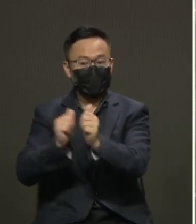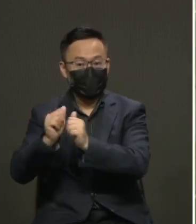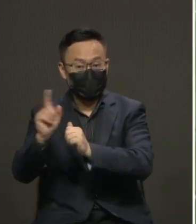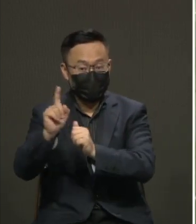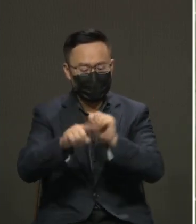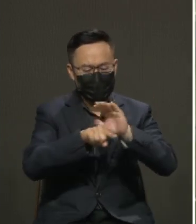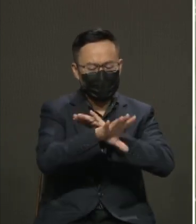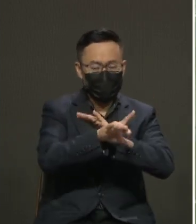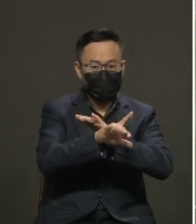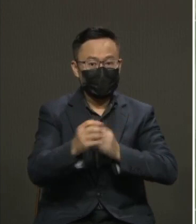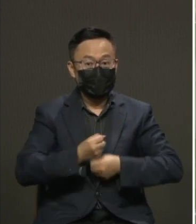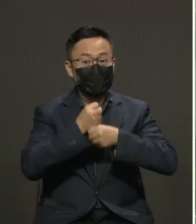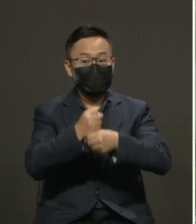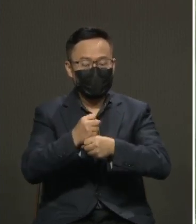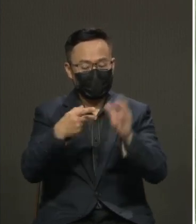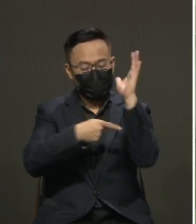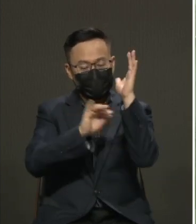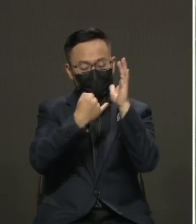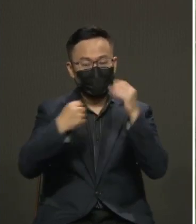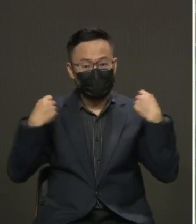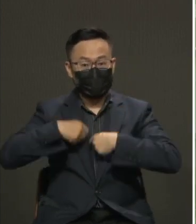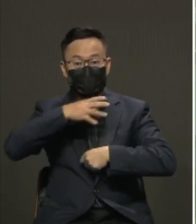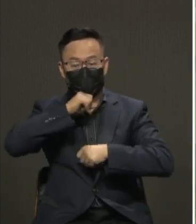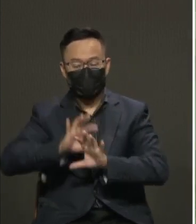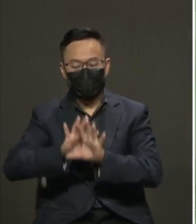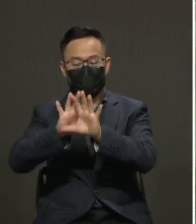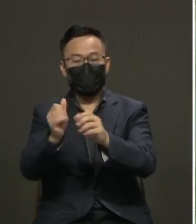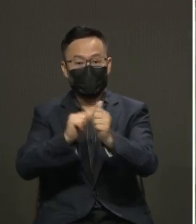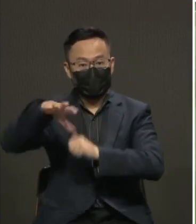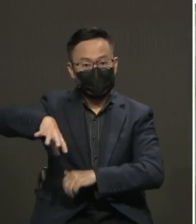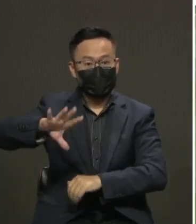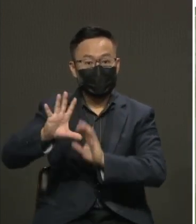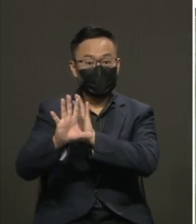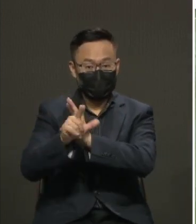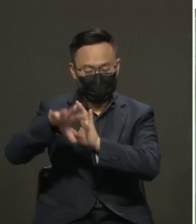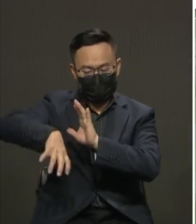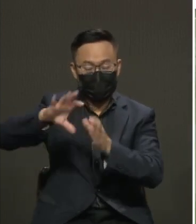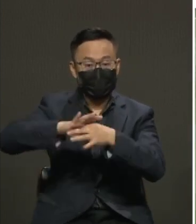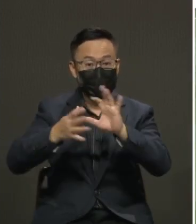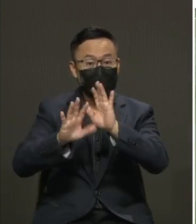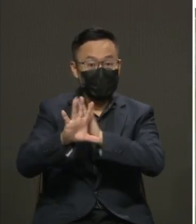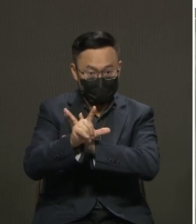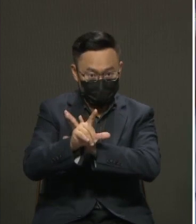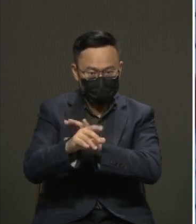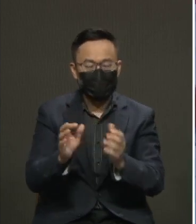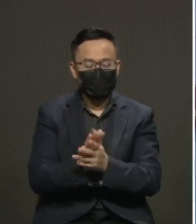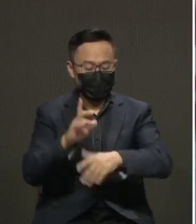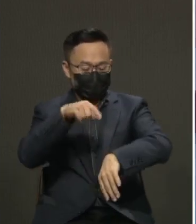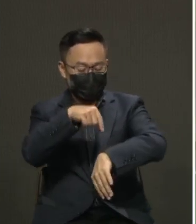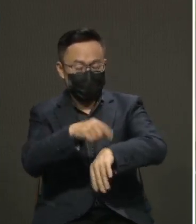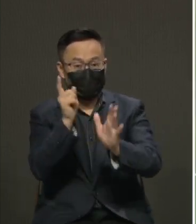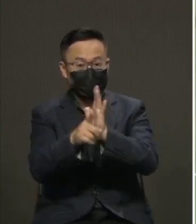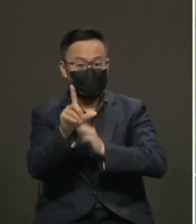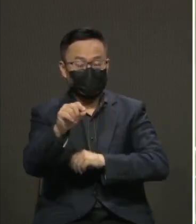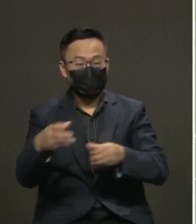PT ประจวบในชุดสีส้มค่ะครึ่งแรกนะคะดูดีๆคุณผู้ชม20นาทีเท่านั้นค่ะชลบุรีมีโอกาสทักทายก่อนจังหวะ